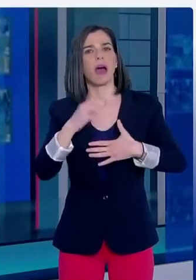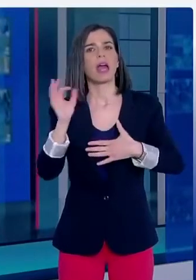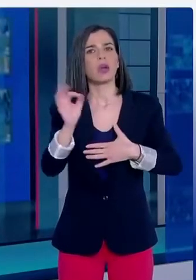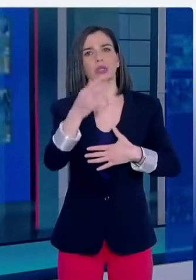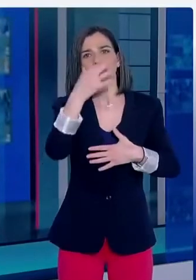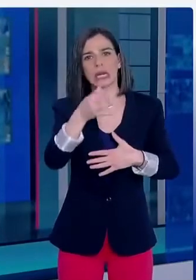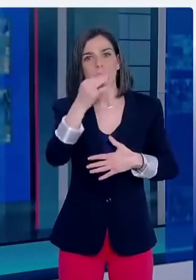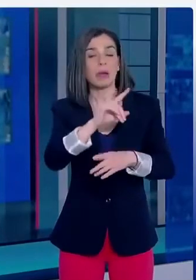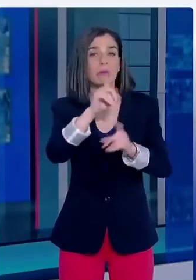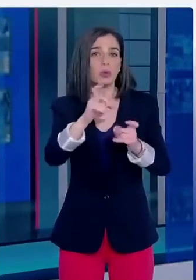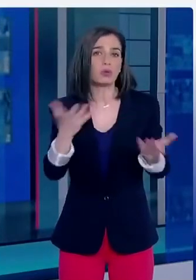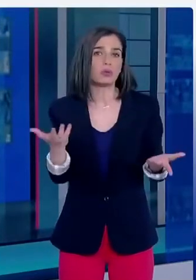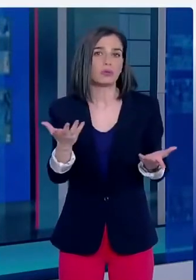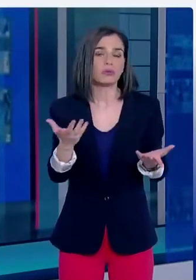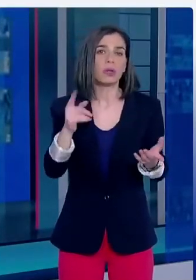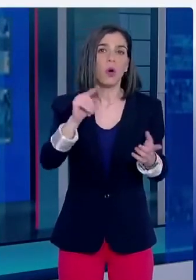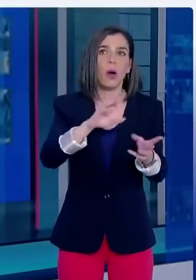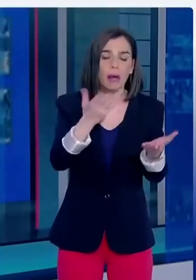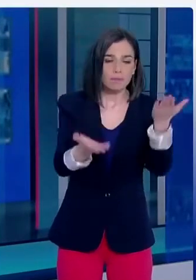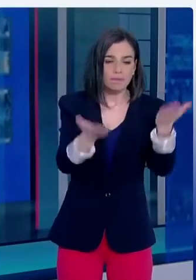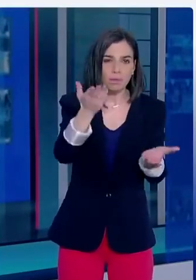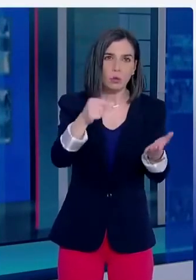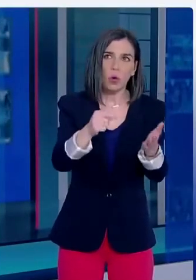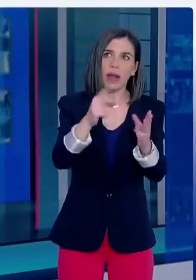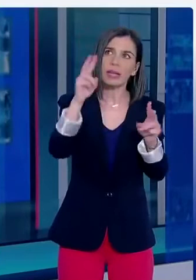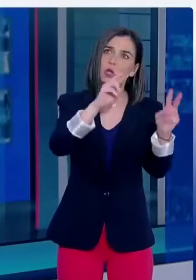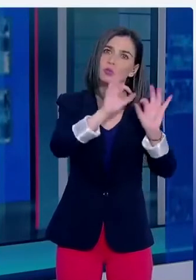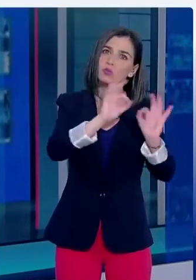και η γρήπη ενδεχομένως. Όλα λοιπόν σταθμίζονται. Όλα